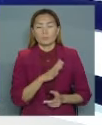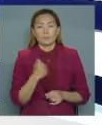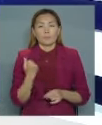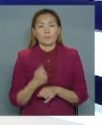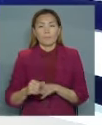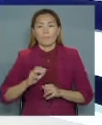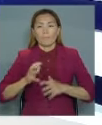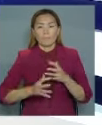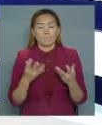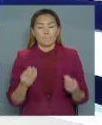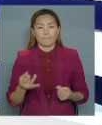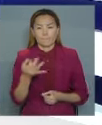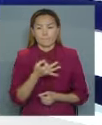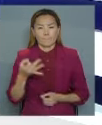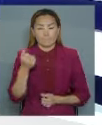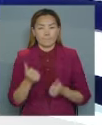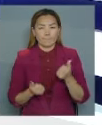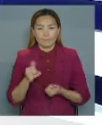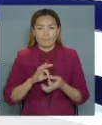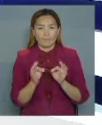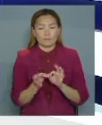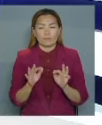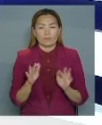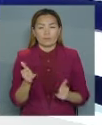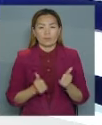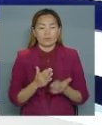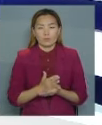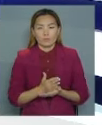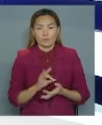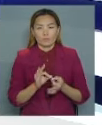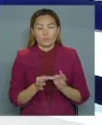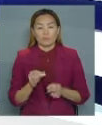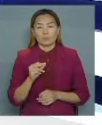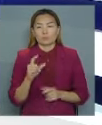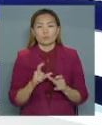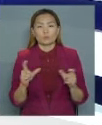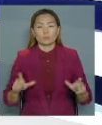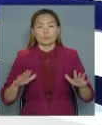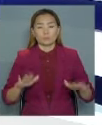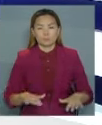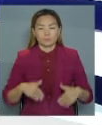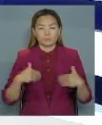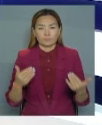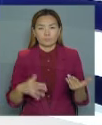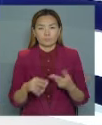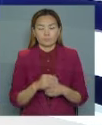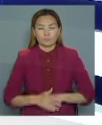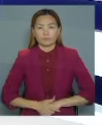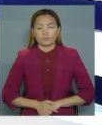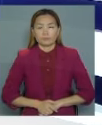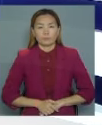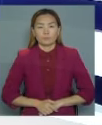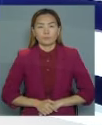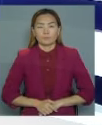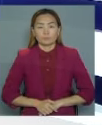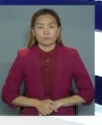победителями международных, республиканских, интеллектуальных конкурсов и олимпиад из числа школьников и поздравил их с достижениями. Далее в